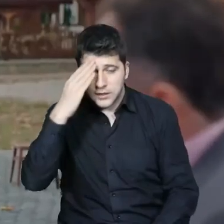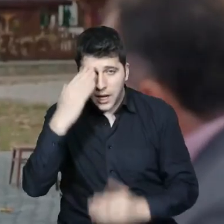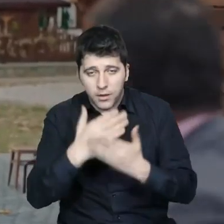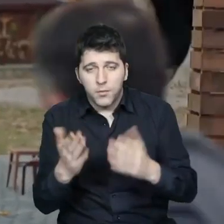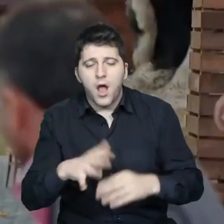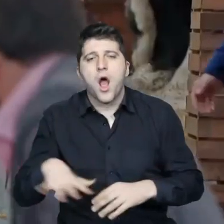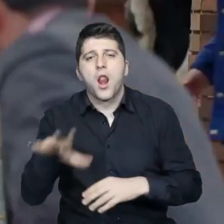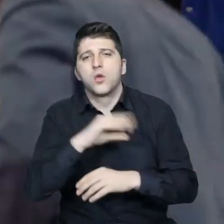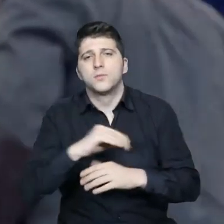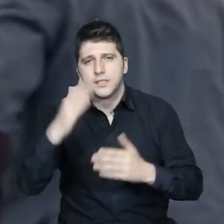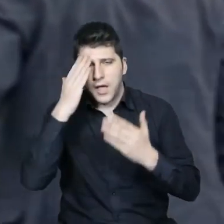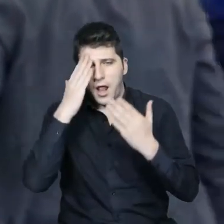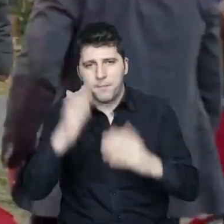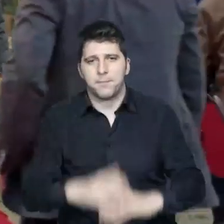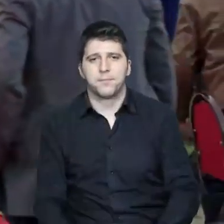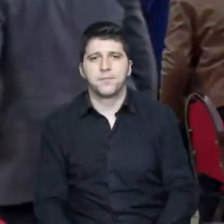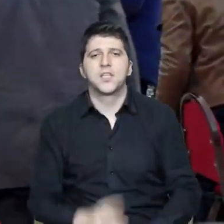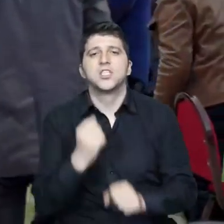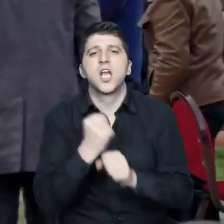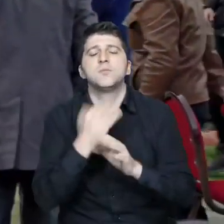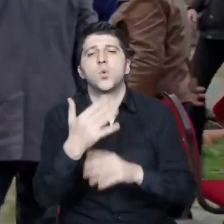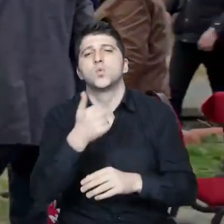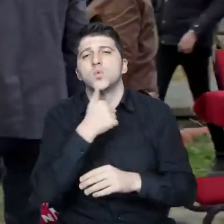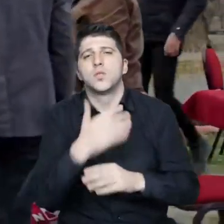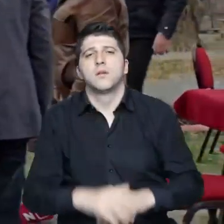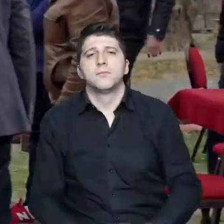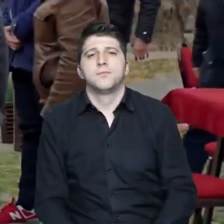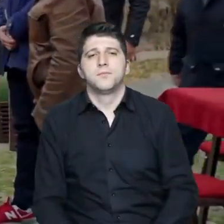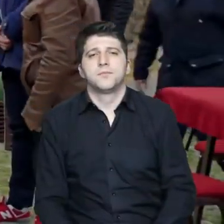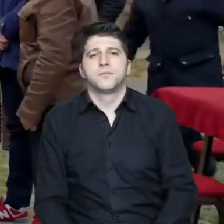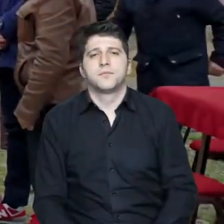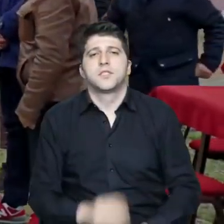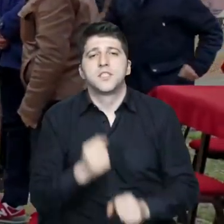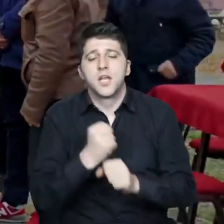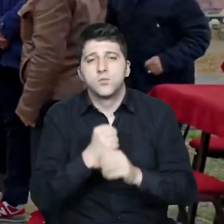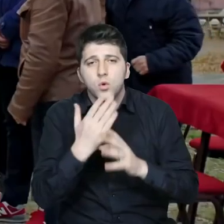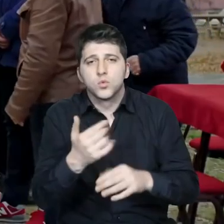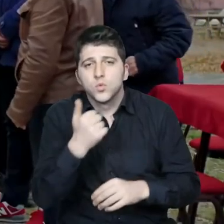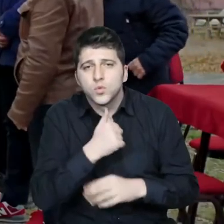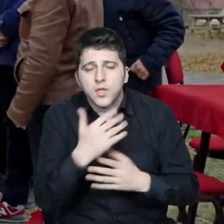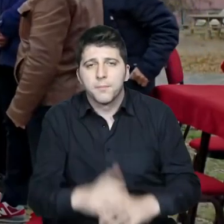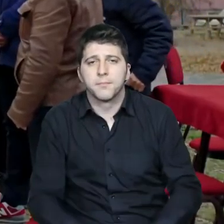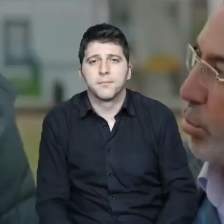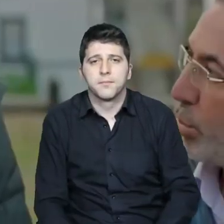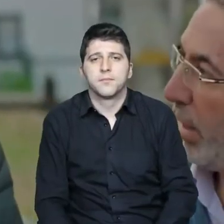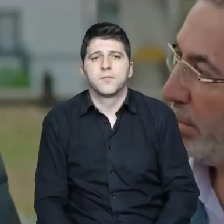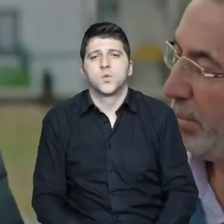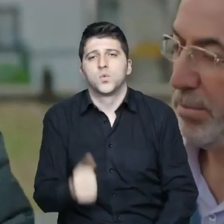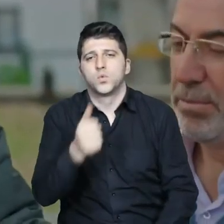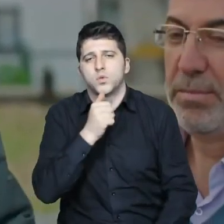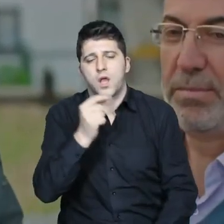Selamünaleyküm. Aleykümselam. Geçmiş olsun usta. Helal olsun abi. Abi usta, yanını içe saydım ben. Usta büyük